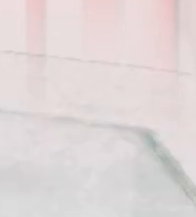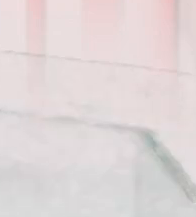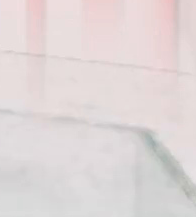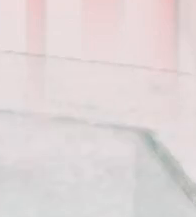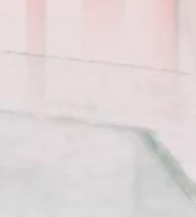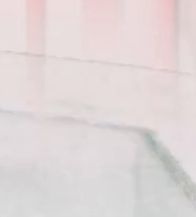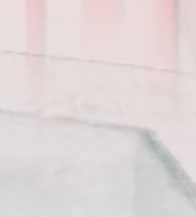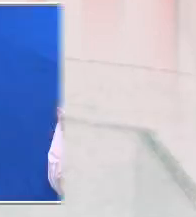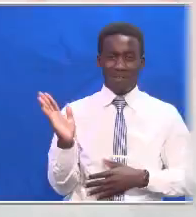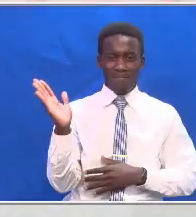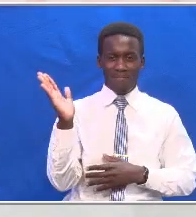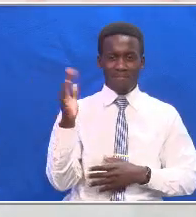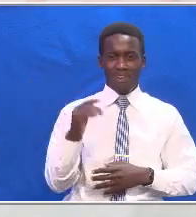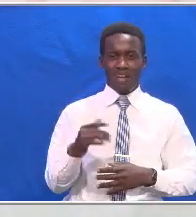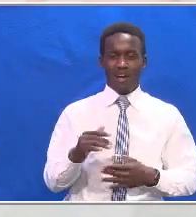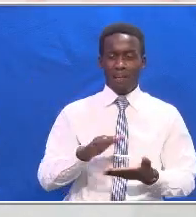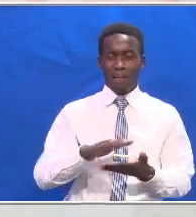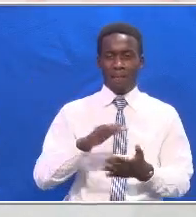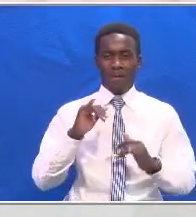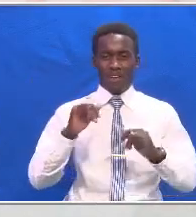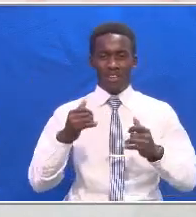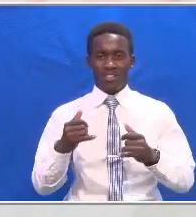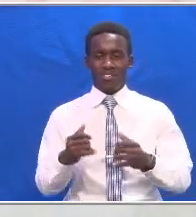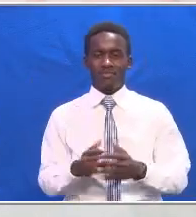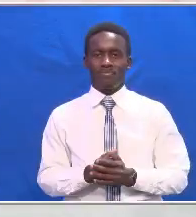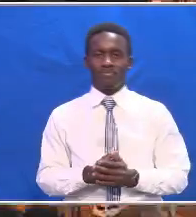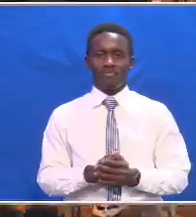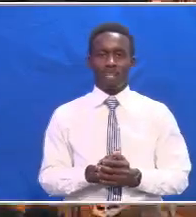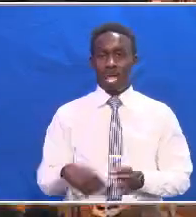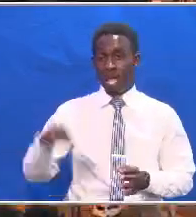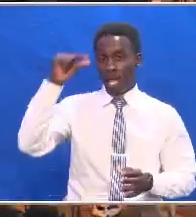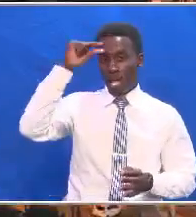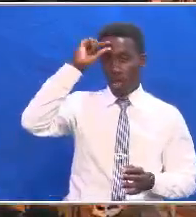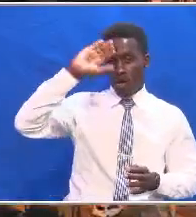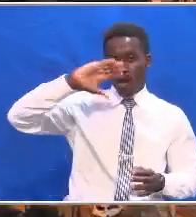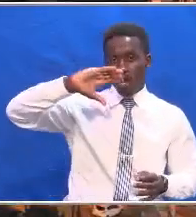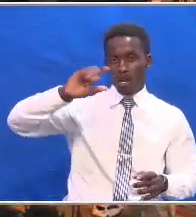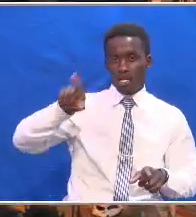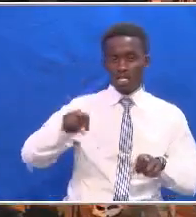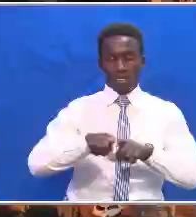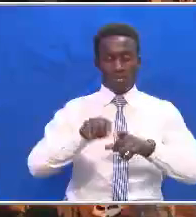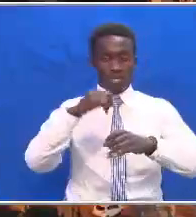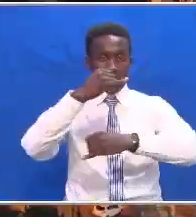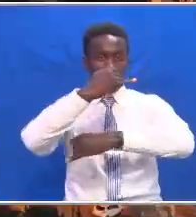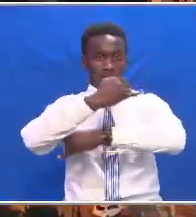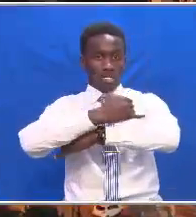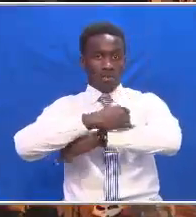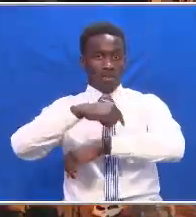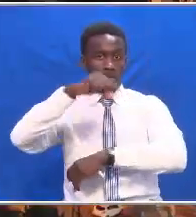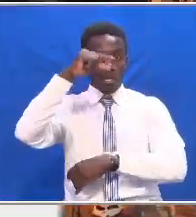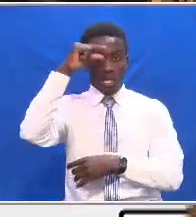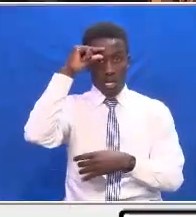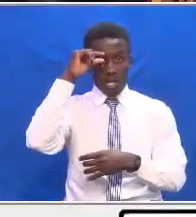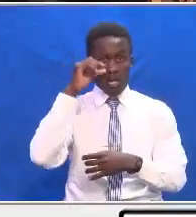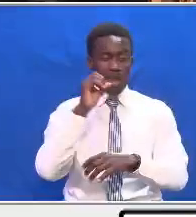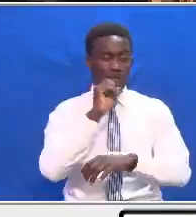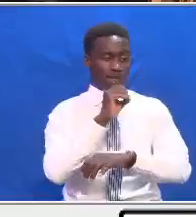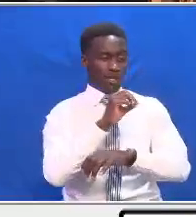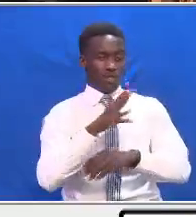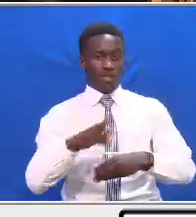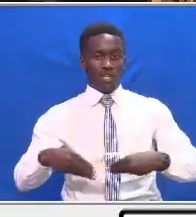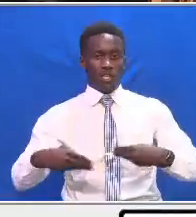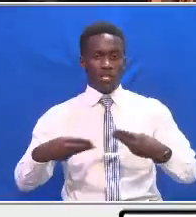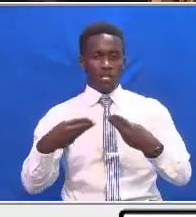Karibu tena mtazamaji, nizidi kukutaarifu. Serikali za kaunti na taasisi mbalimbali za serikali zimeshauriwa kuwapa wafanyakazi